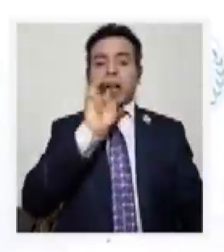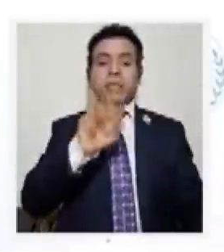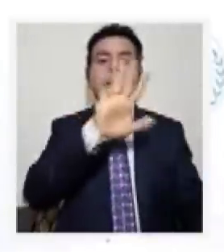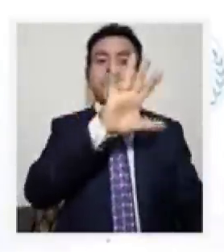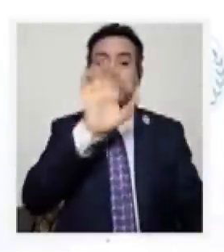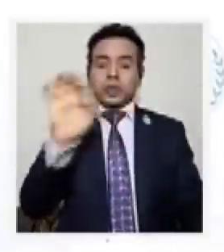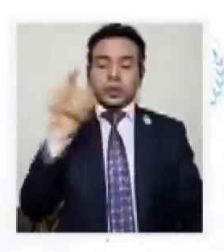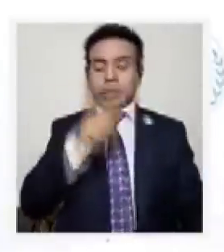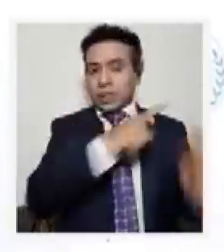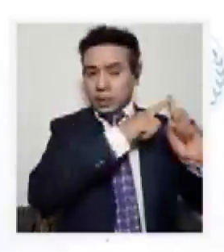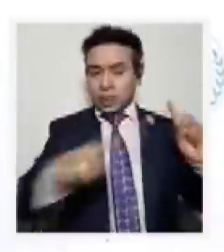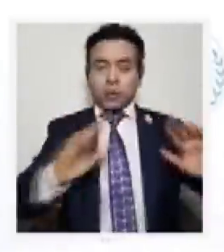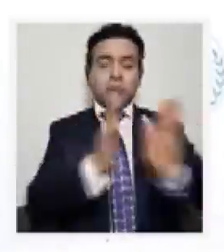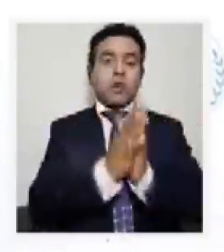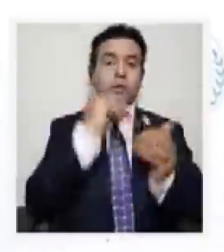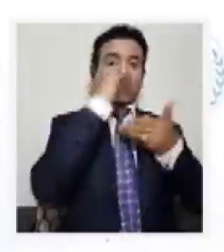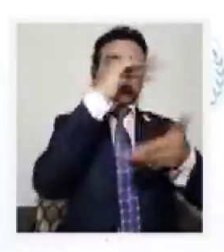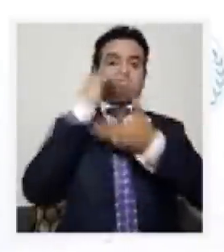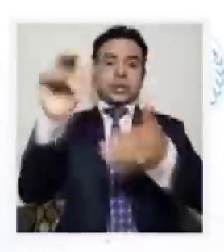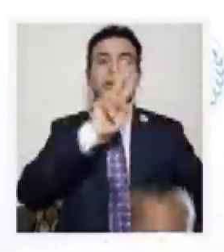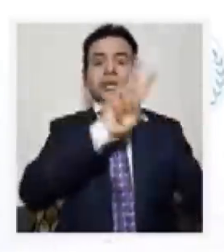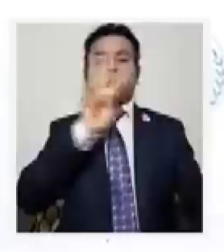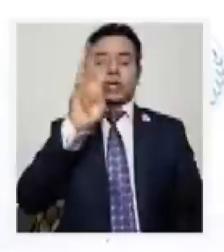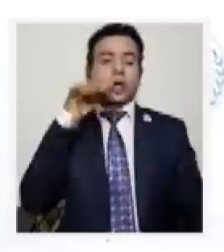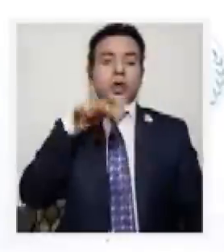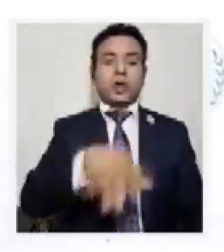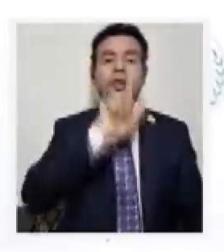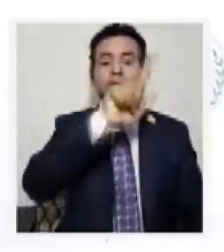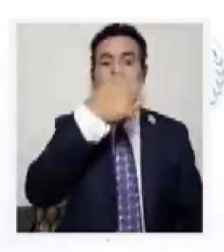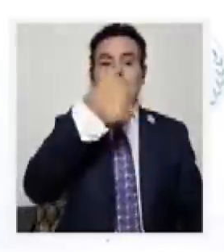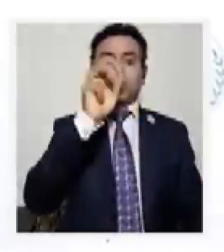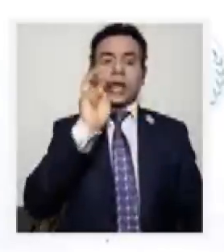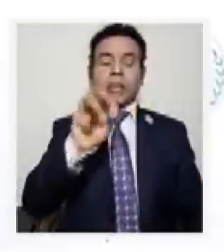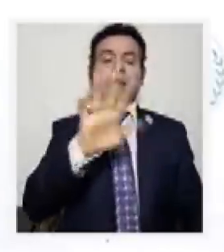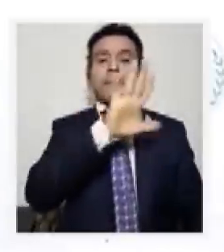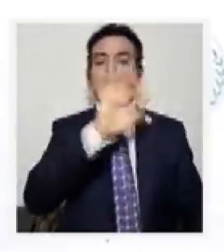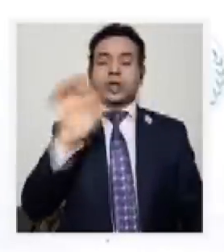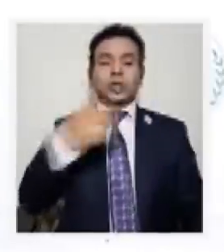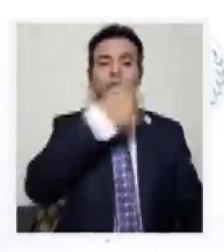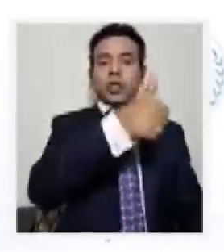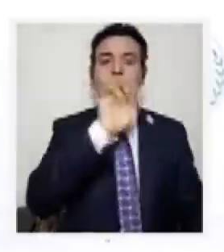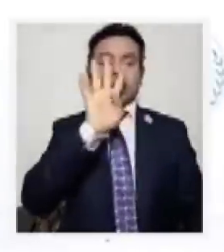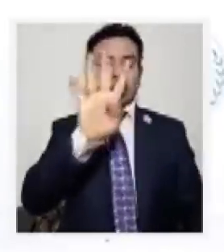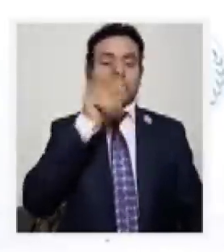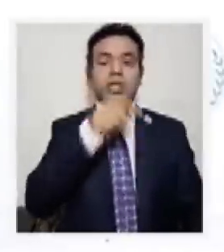ব্যক্তিগত সুরক্ষা সামগ্রী 24 ঘন্টায় বিতরণ হয়েছে 1,500টি, এ পর্যন্ত বিতরণ হয়েছে